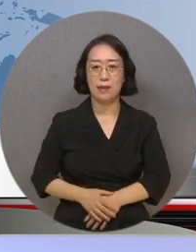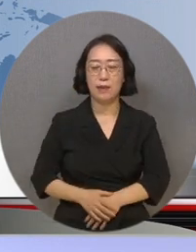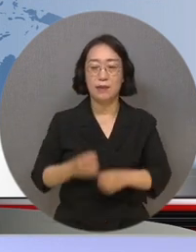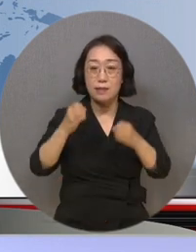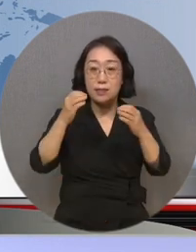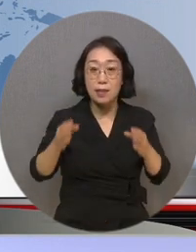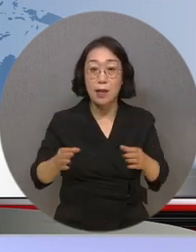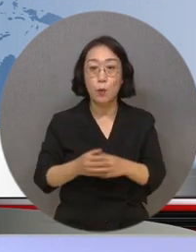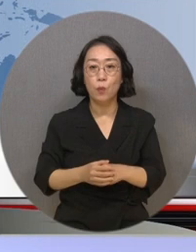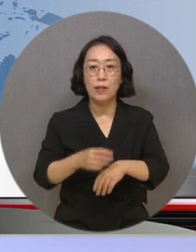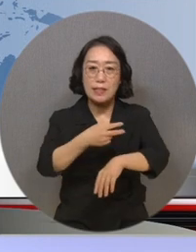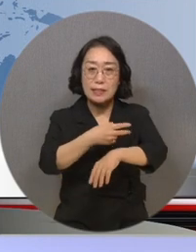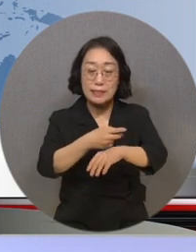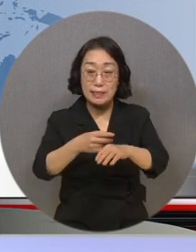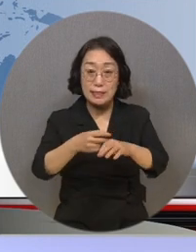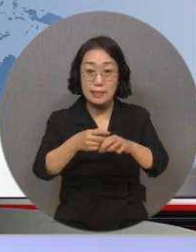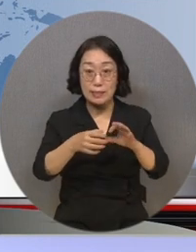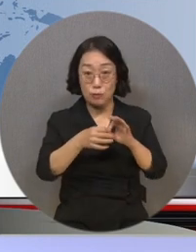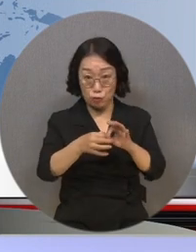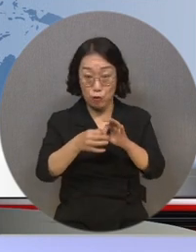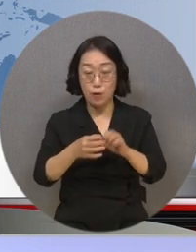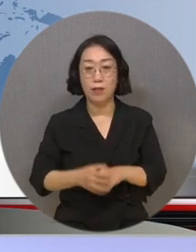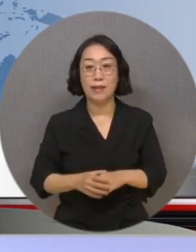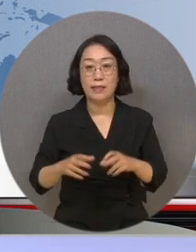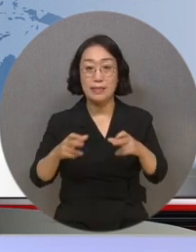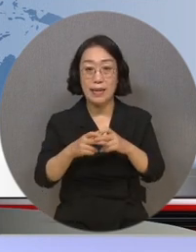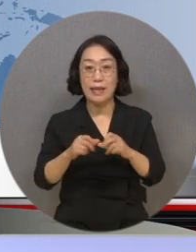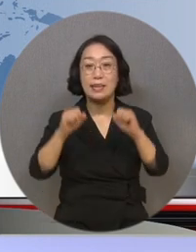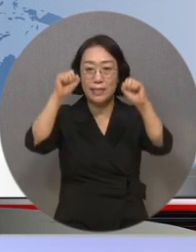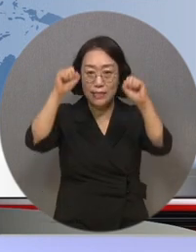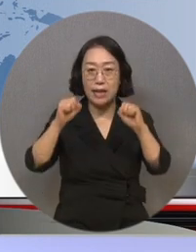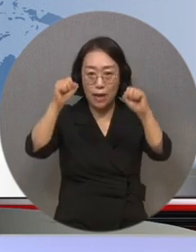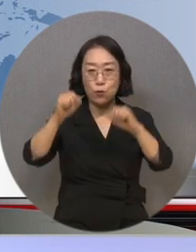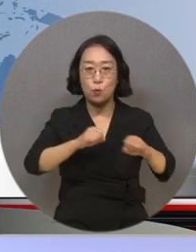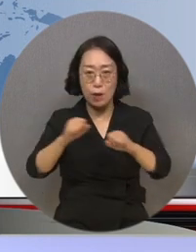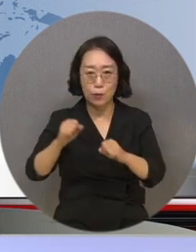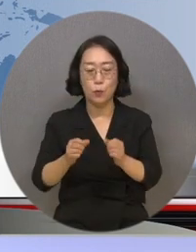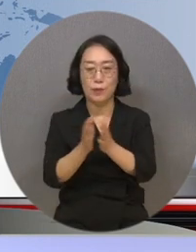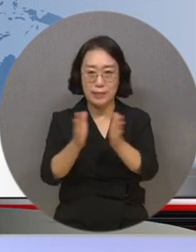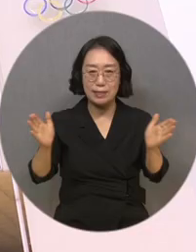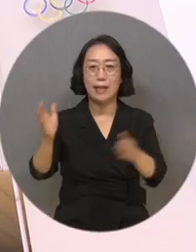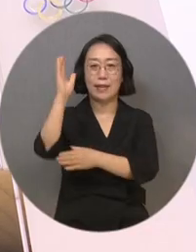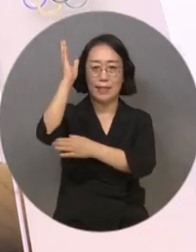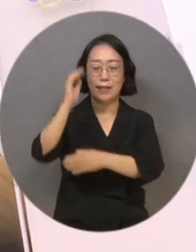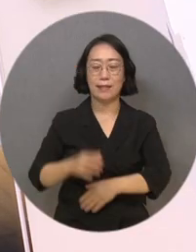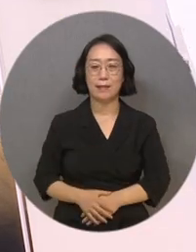체육의 미래를 만들어 나가겠다는 포부를 밝혔는데요. 이준호 기자가 전합니다.